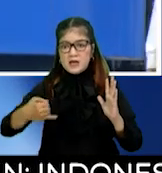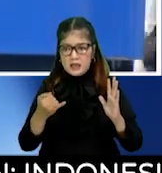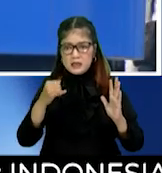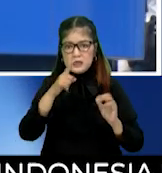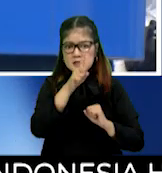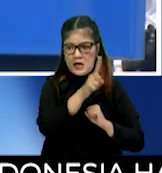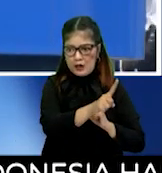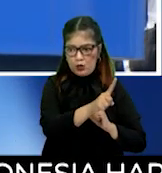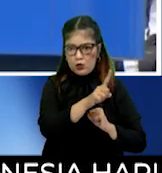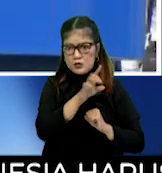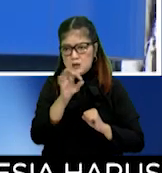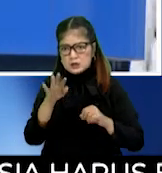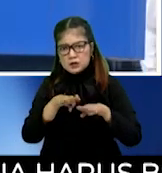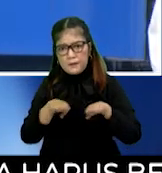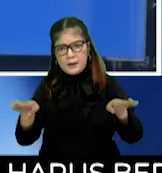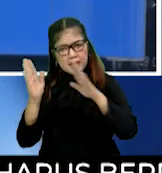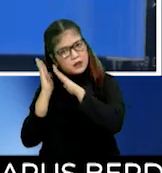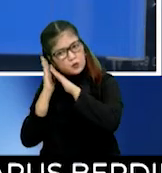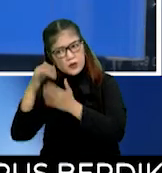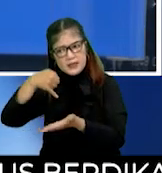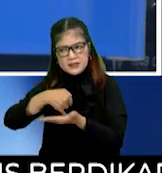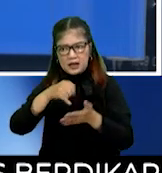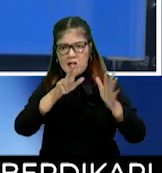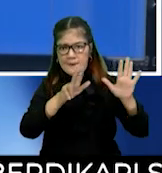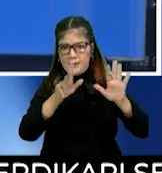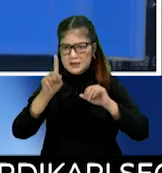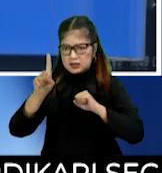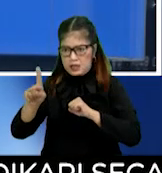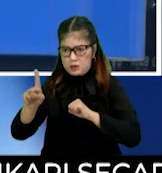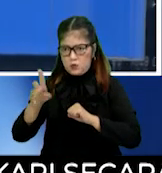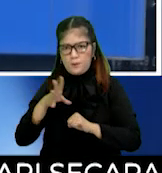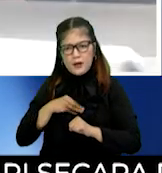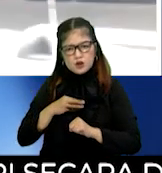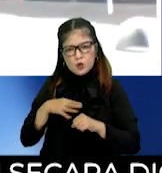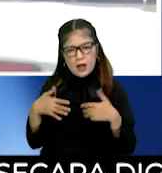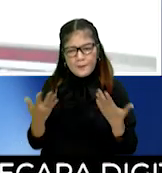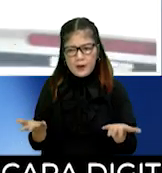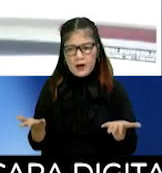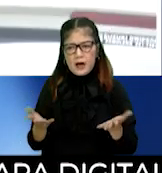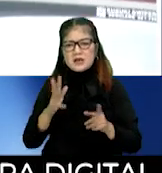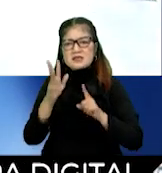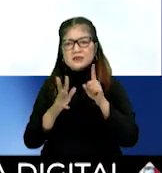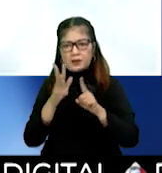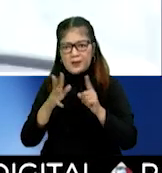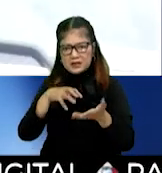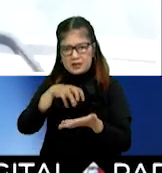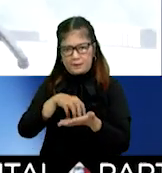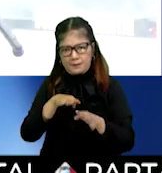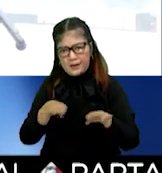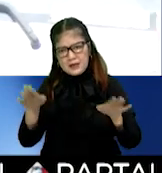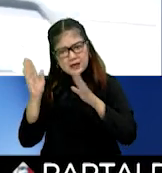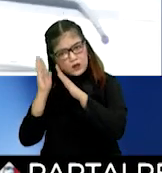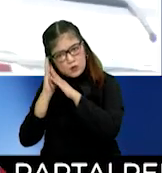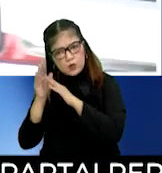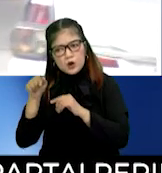tidur, sudah 81 tempat tidur sudah terisi, artinya hanya bersisa 19 tempat tidur lagi untuk pasien